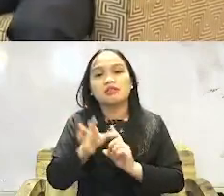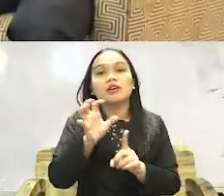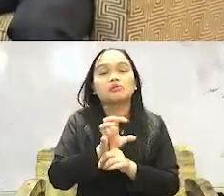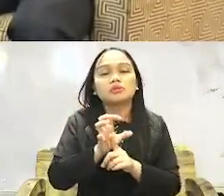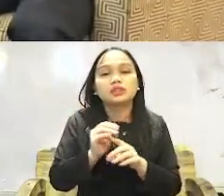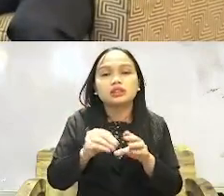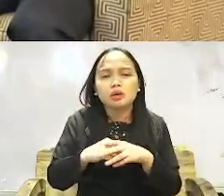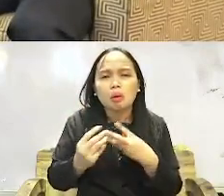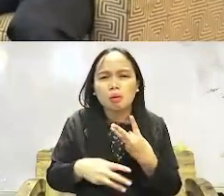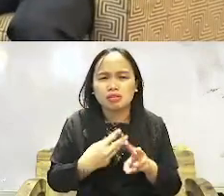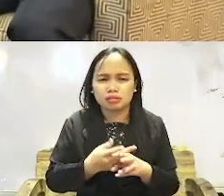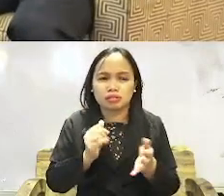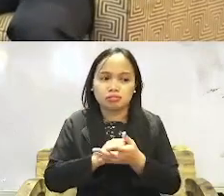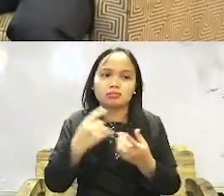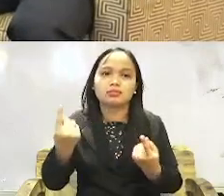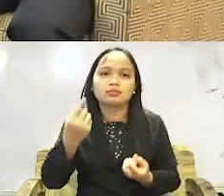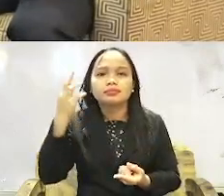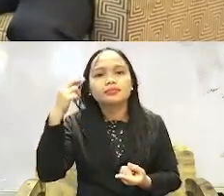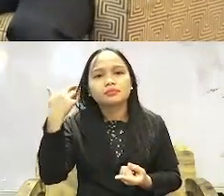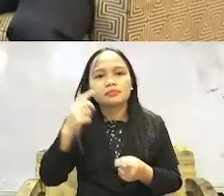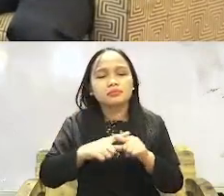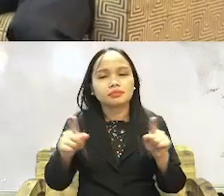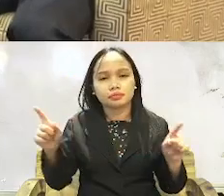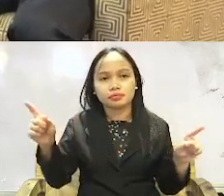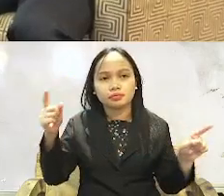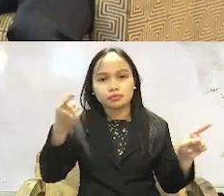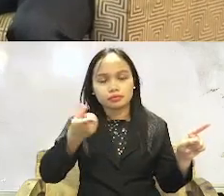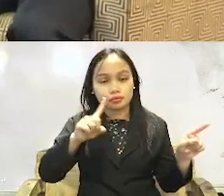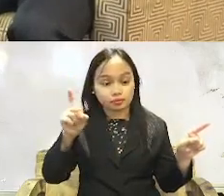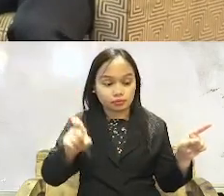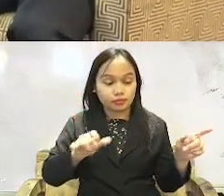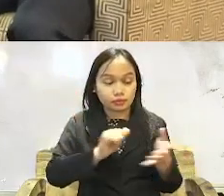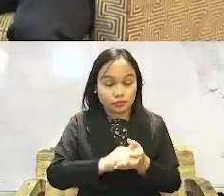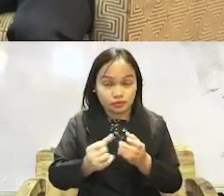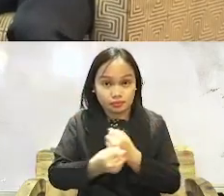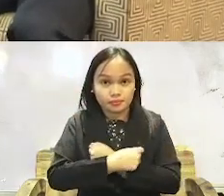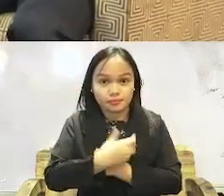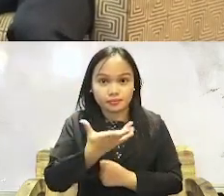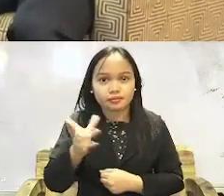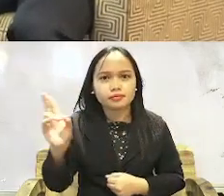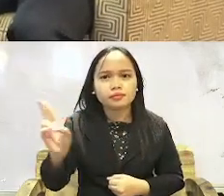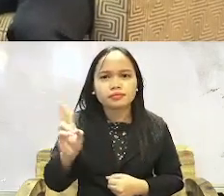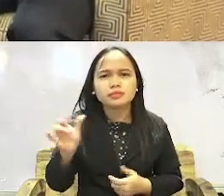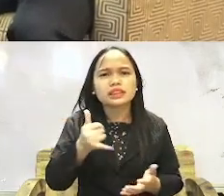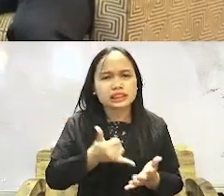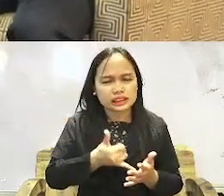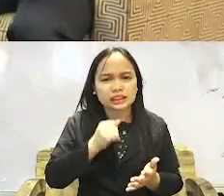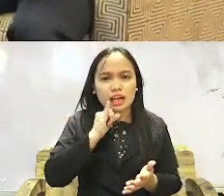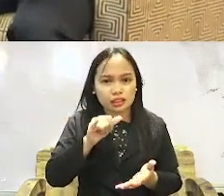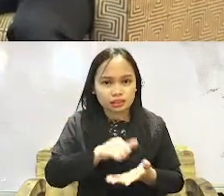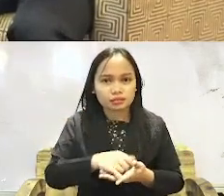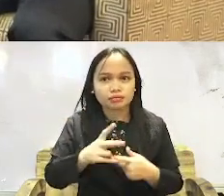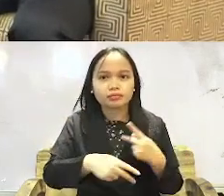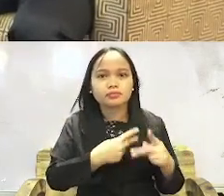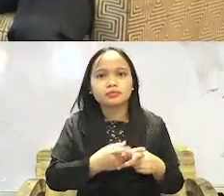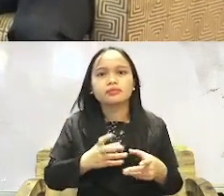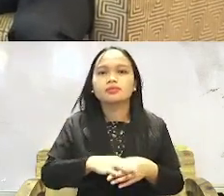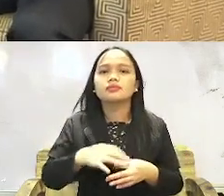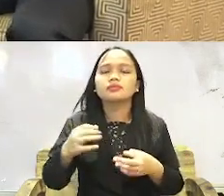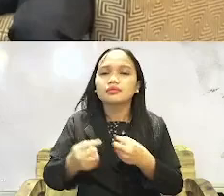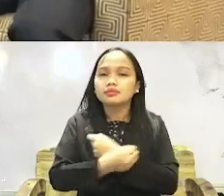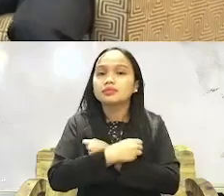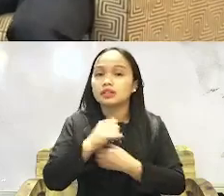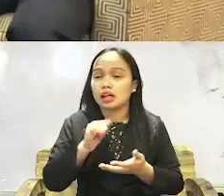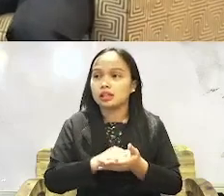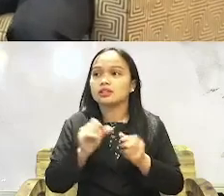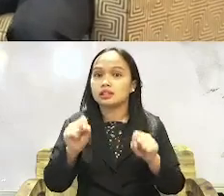That's yun lang naman yung rason eh. But ang tanong, that love na ginamit mo ba is the kind of love na